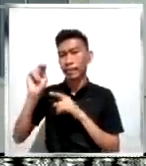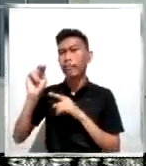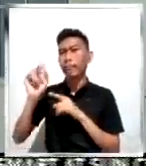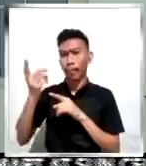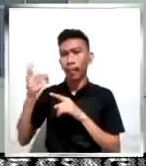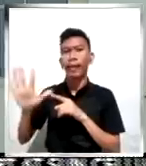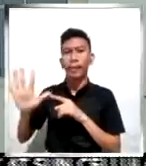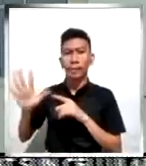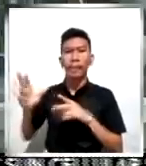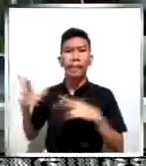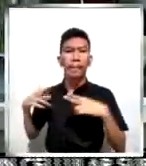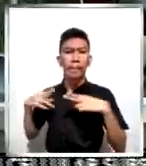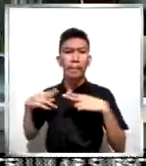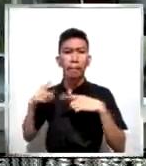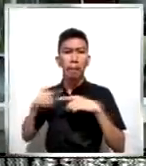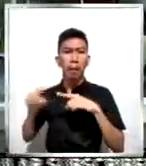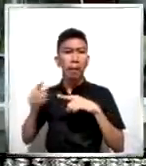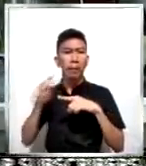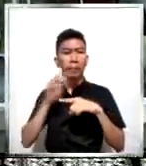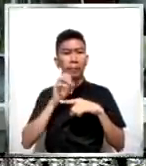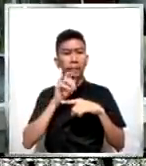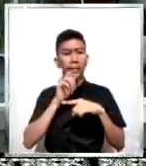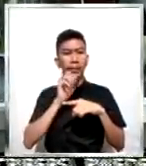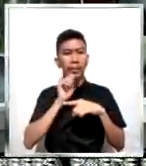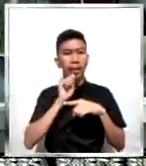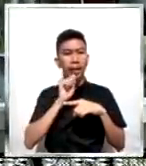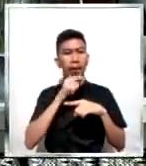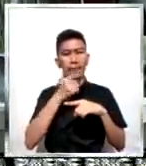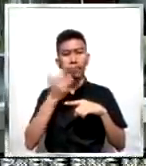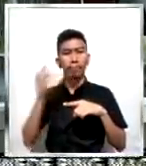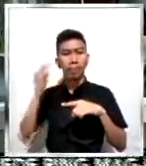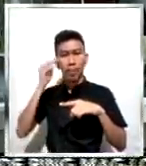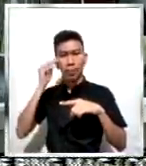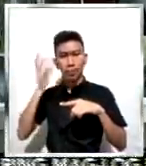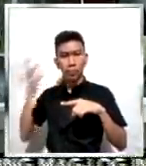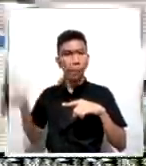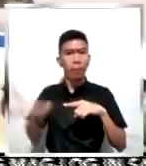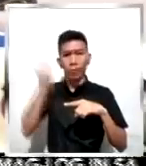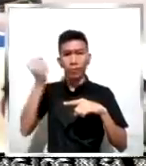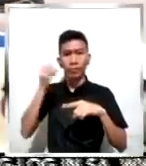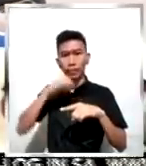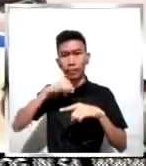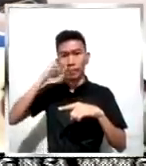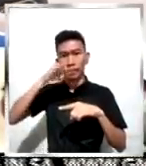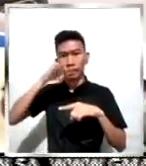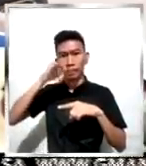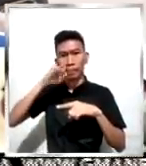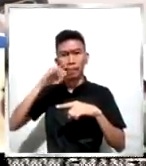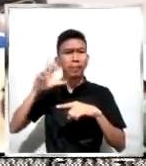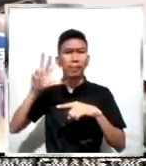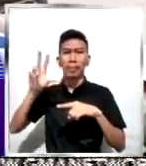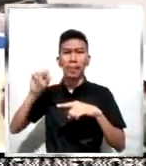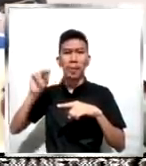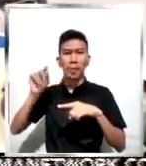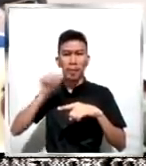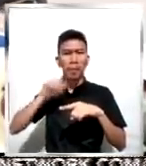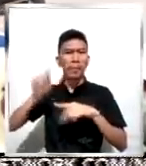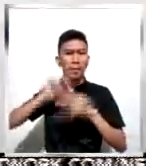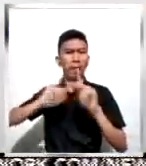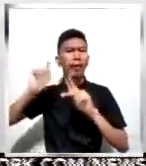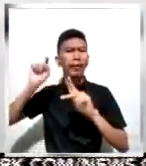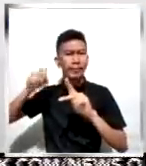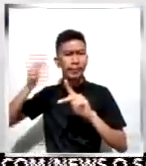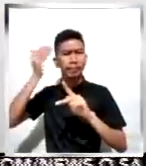mga Marcos ang probinsya at may karapatan ang mga nakatira roon na malaman ang totoo. Panawagan ni Rosales sa Senado at sa